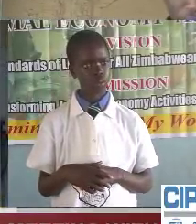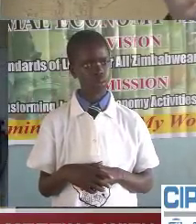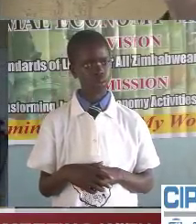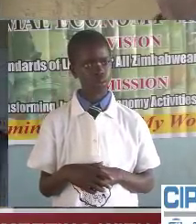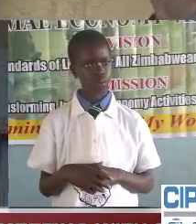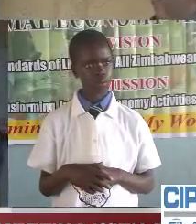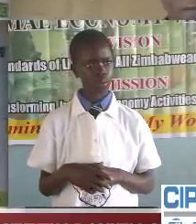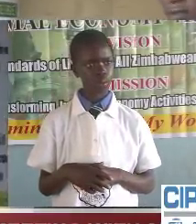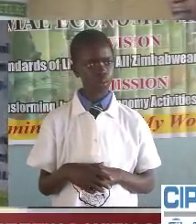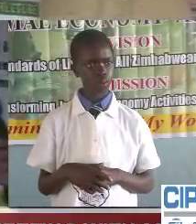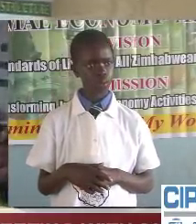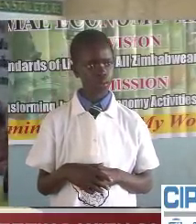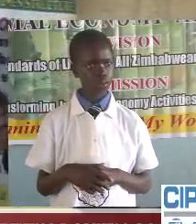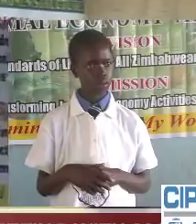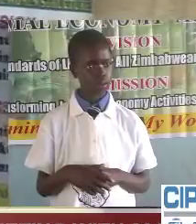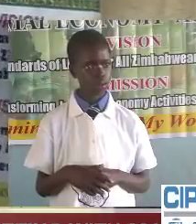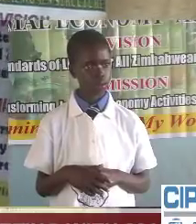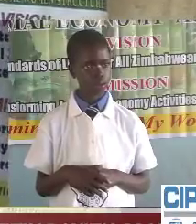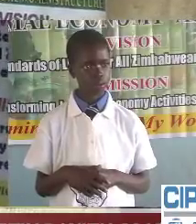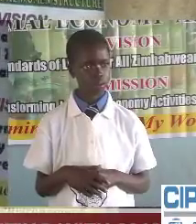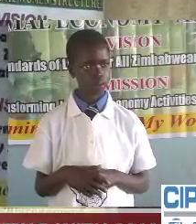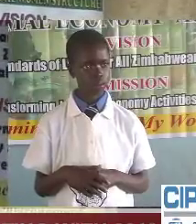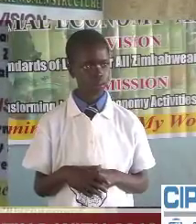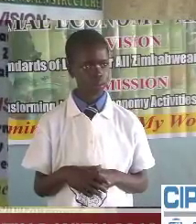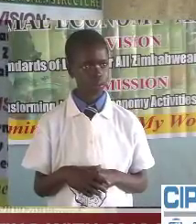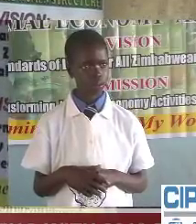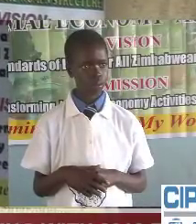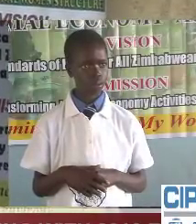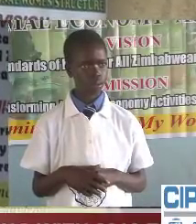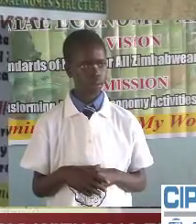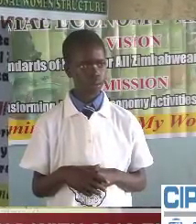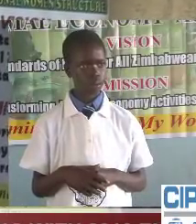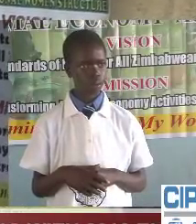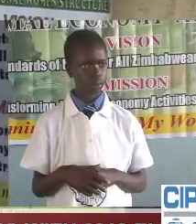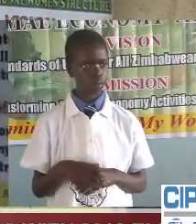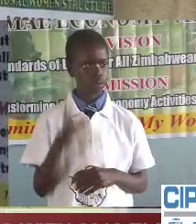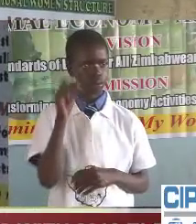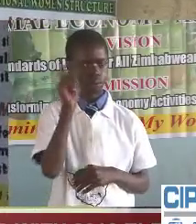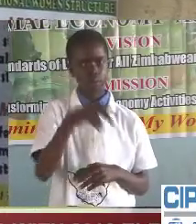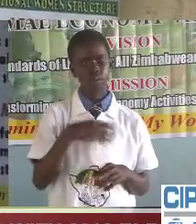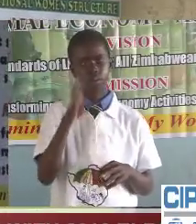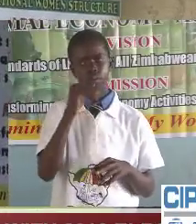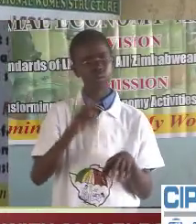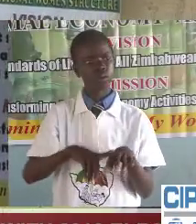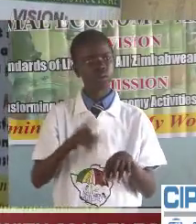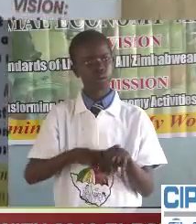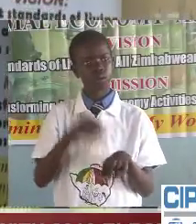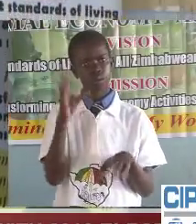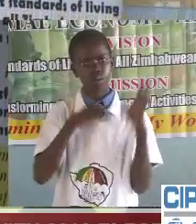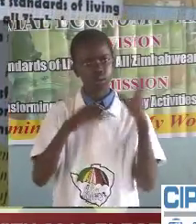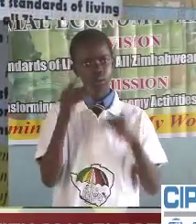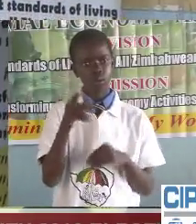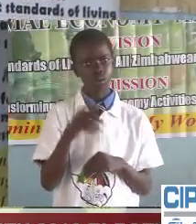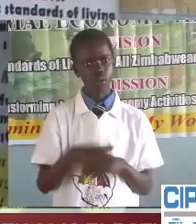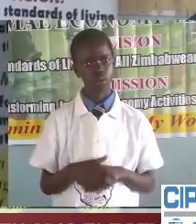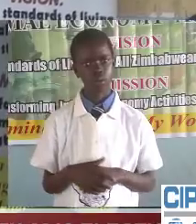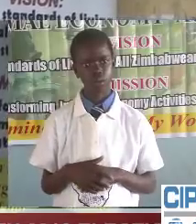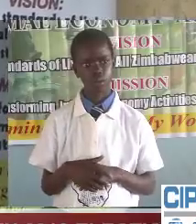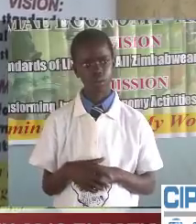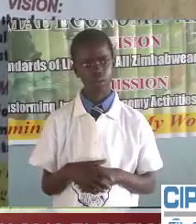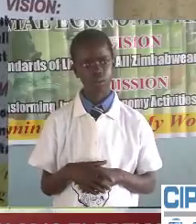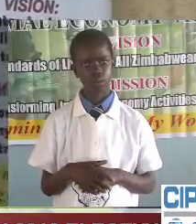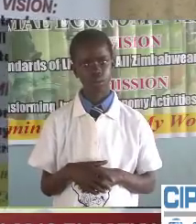One, two. Thank you. Concern yavo kunyanya yanga